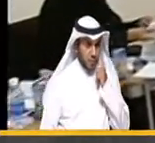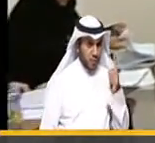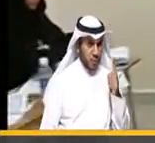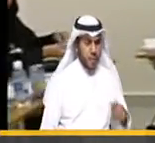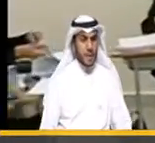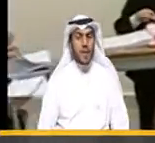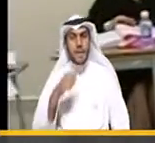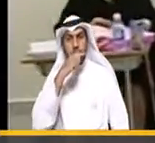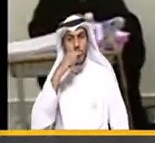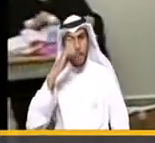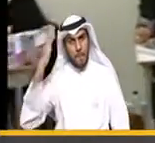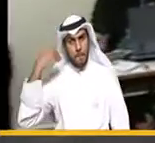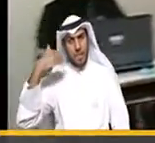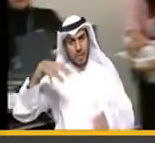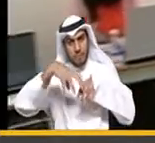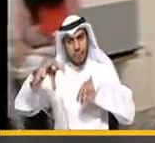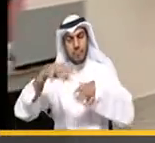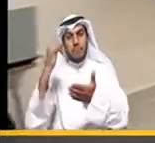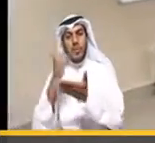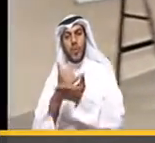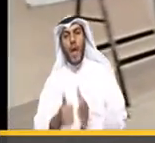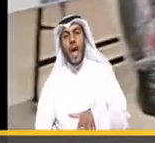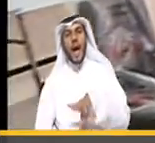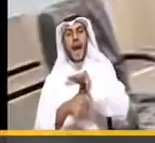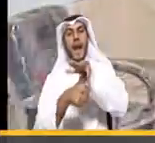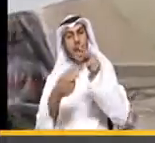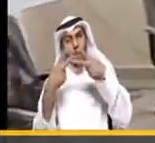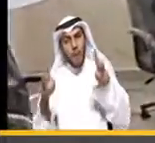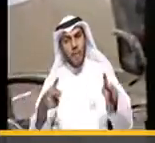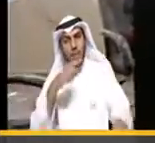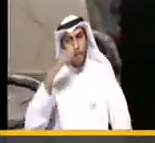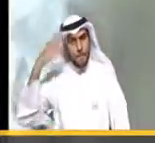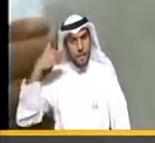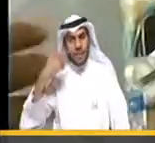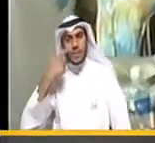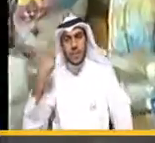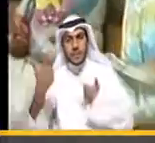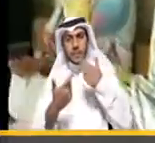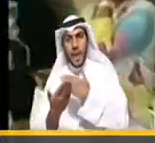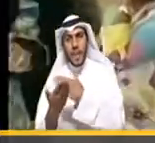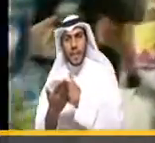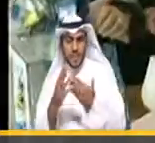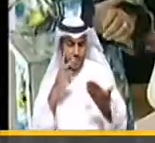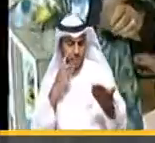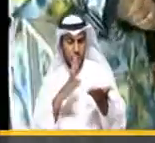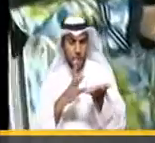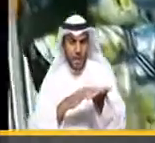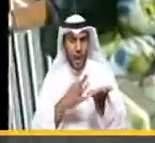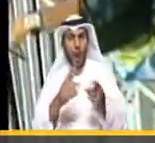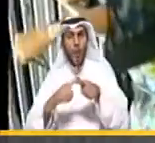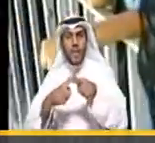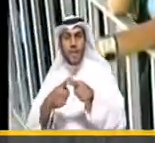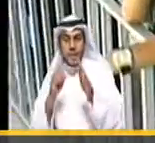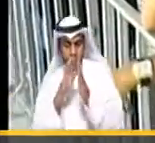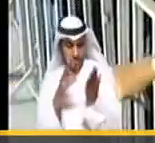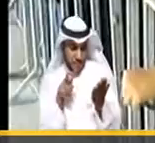ترأس اللجان الفرعية بفتح وإغلاق باب الاقتراع والتدقيق على هوية الناخب ومساعدة الناخبين في التصويت، بالإضافة إلى